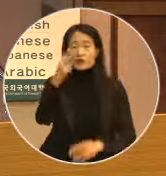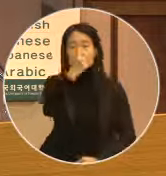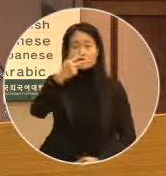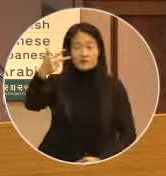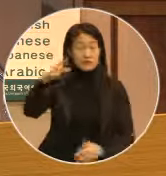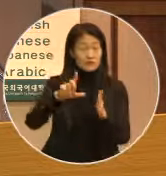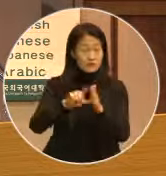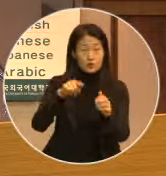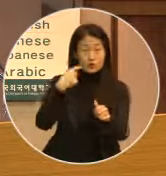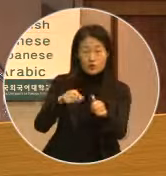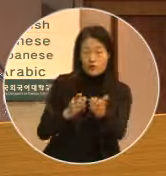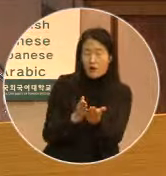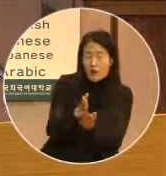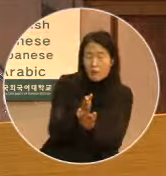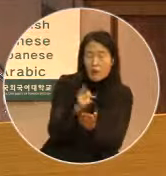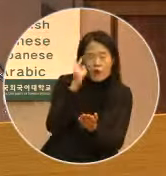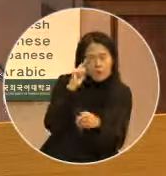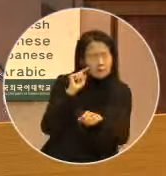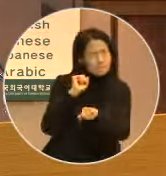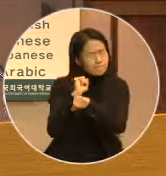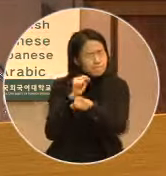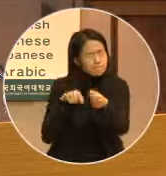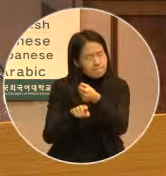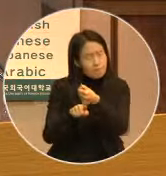2007년도 교육과학기술부의